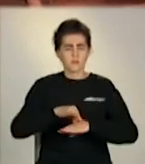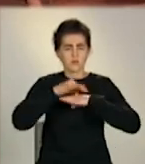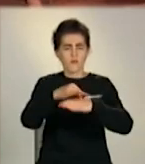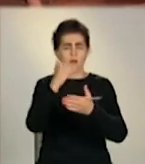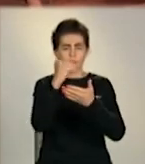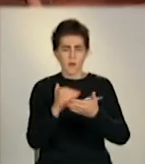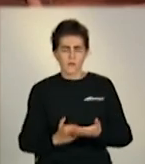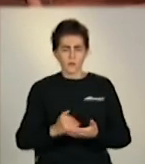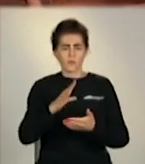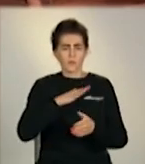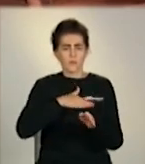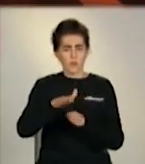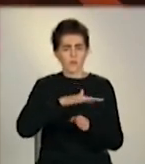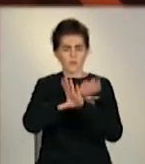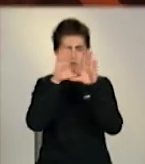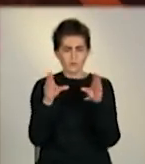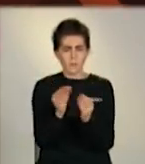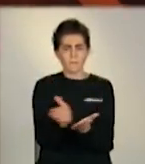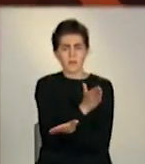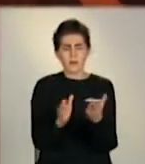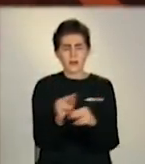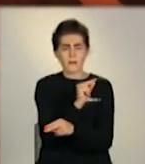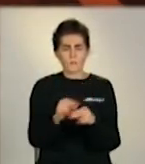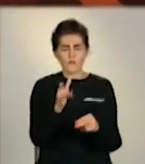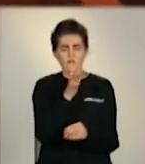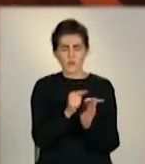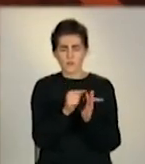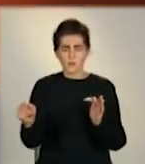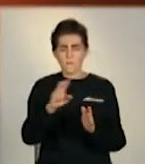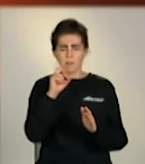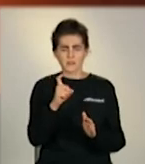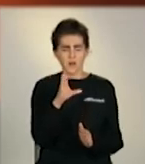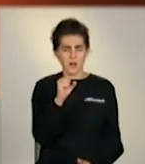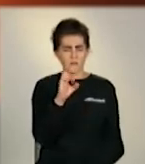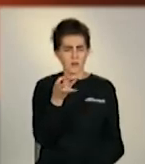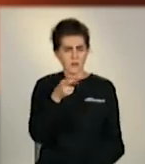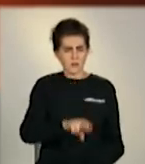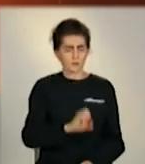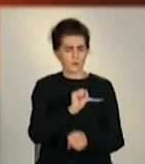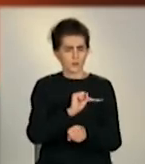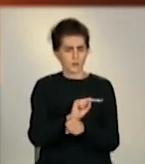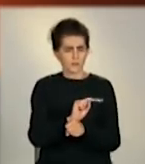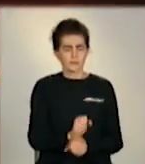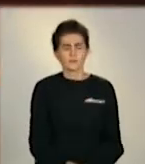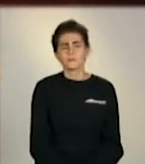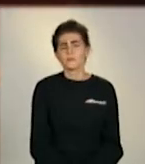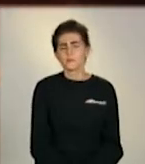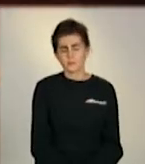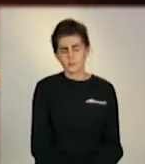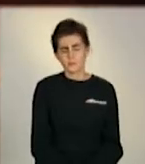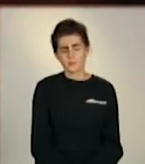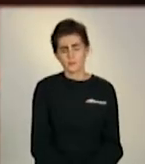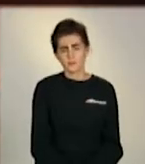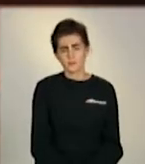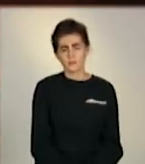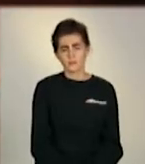забезпечити тривалий міжремонтний період і роботу агрегатів без аварійних зупинок. Валерія Семічихіна, Євген Бачев, телеканал